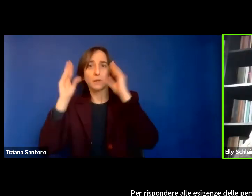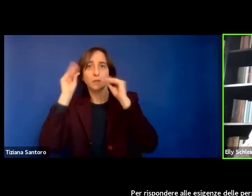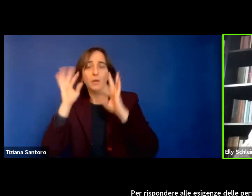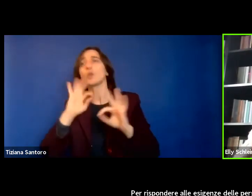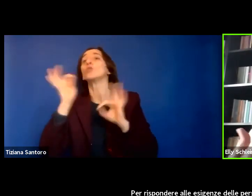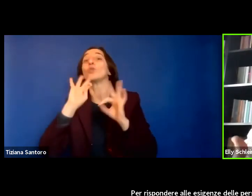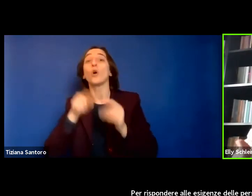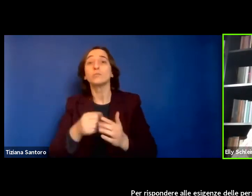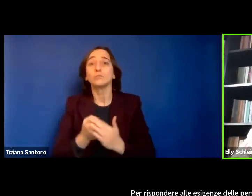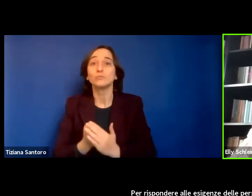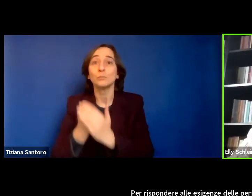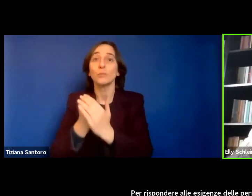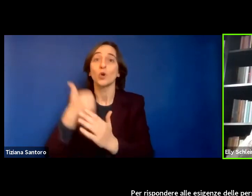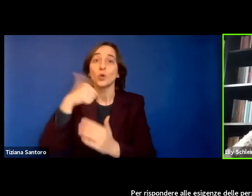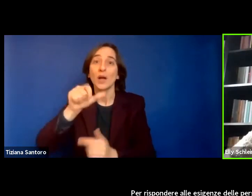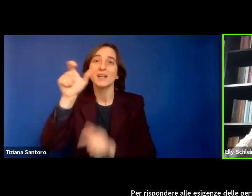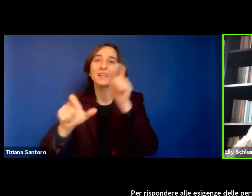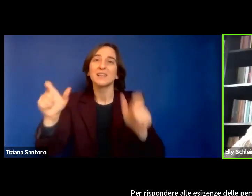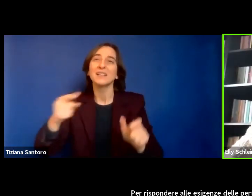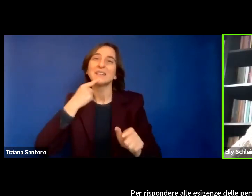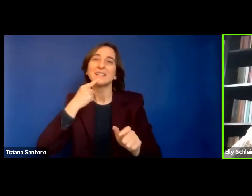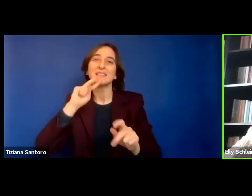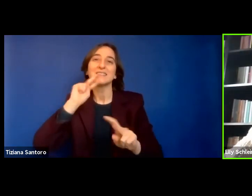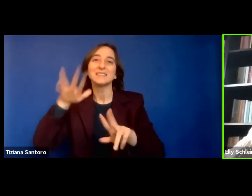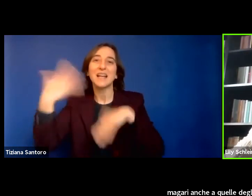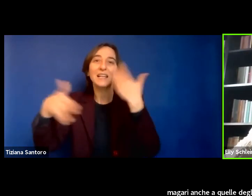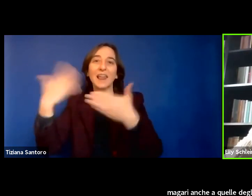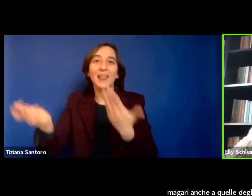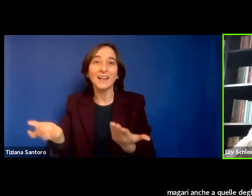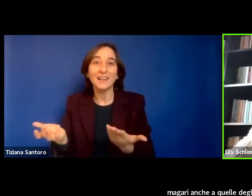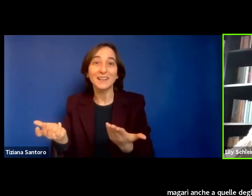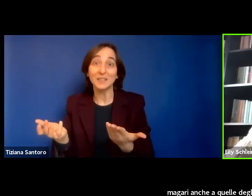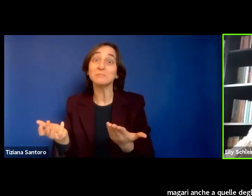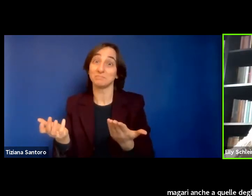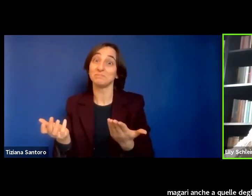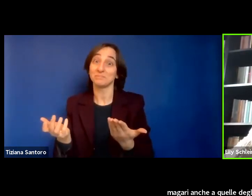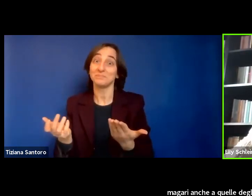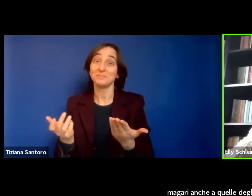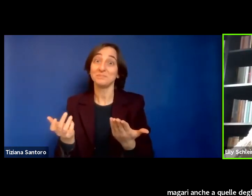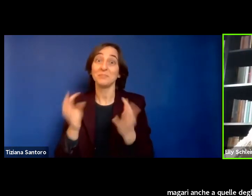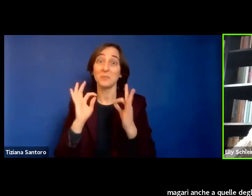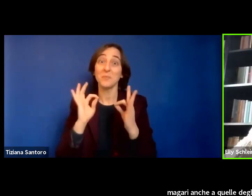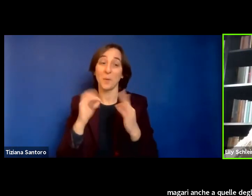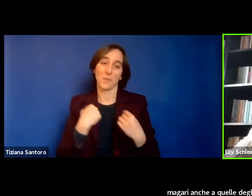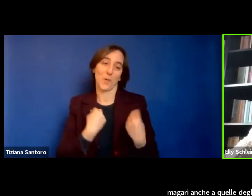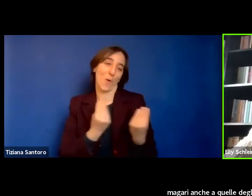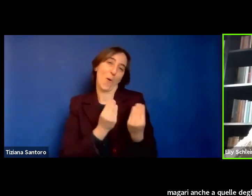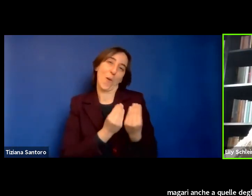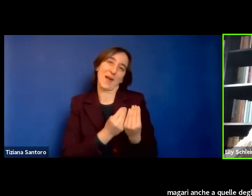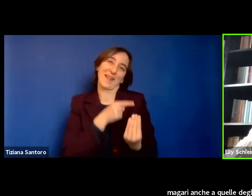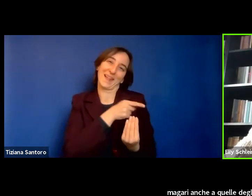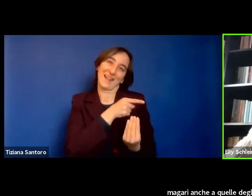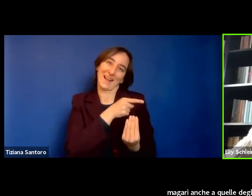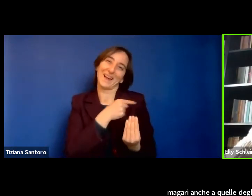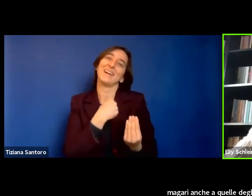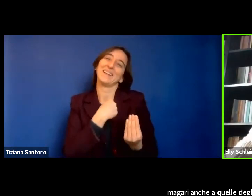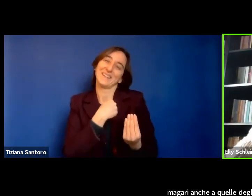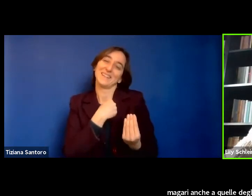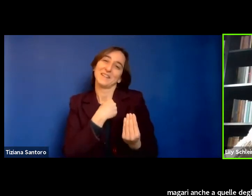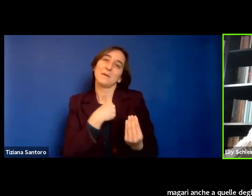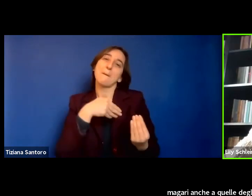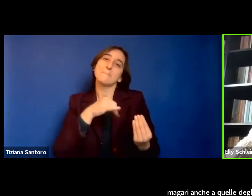straniere, che sono sempre di più, e come dice sempre il mio collega responsabile alla cultura, Mauro Felicori,